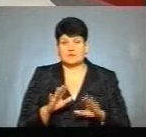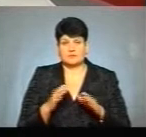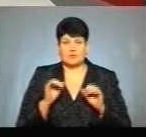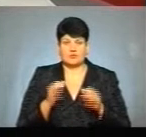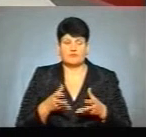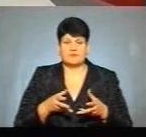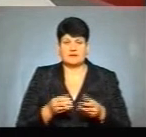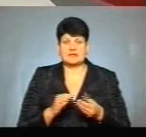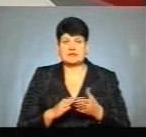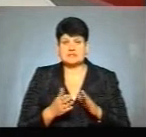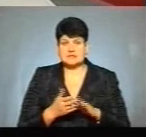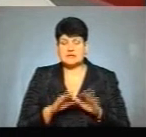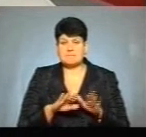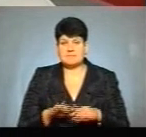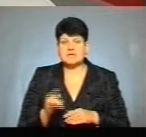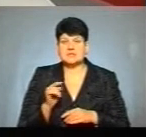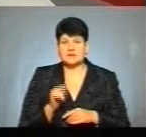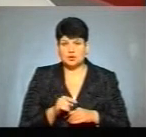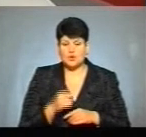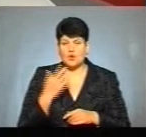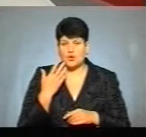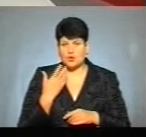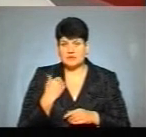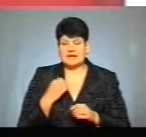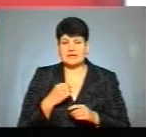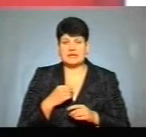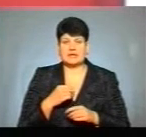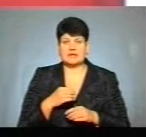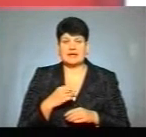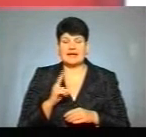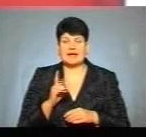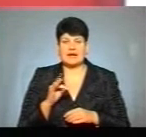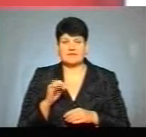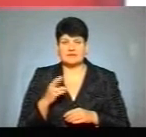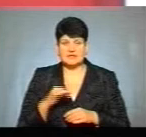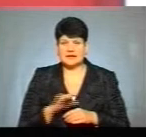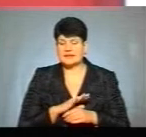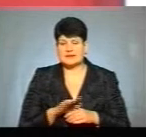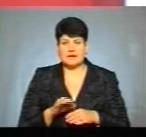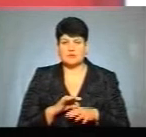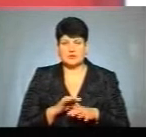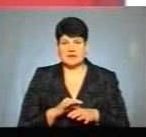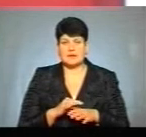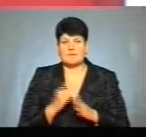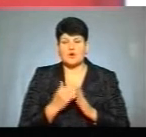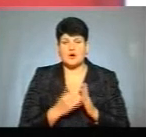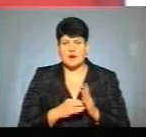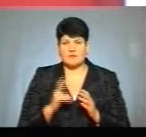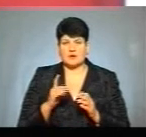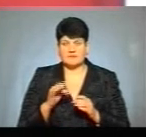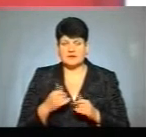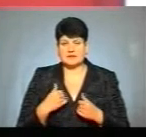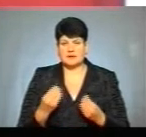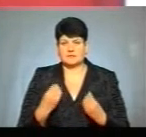впливати на ситуацію, це тільки після того, коли керівник, якого направили на проходження програми, не пройде програму для керівника, відповідно,